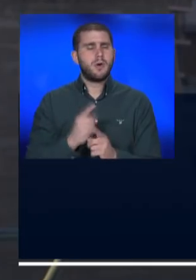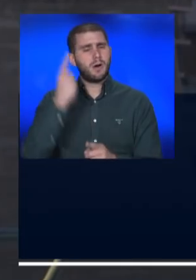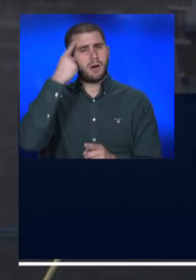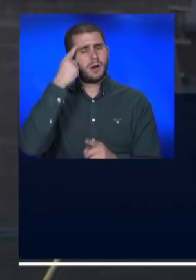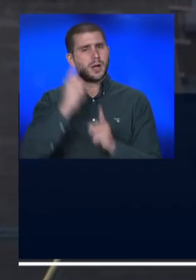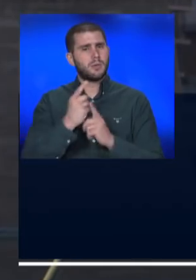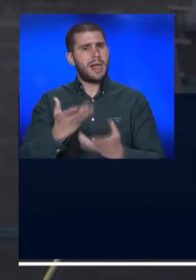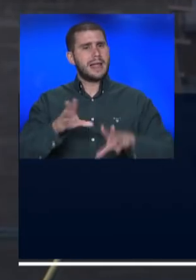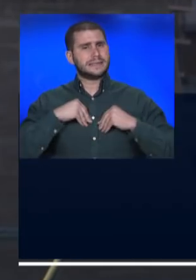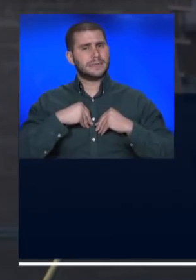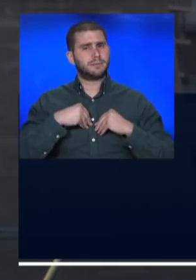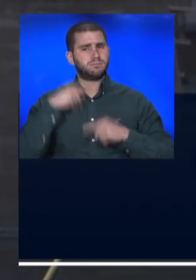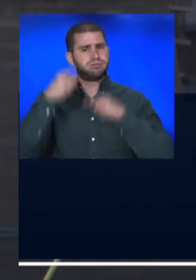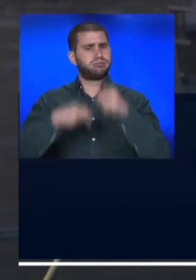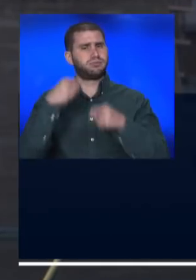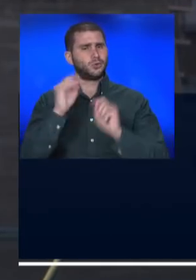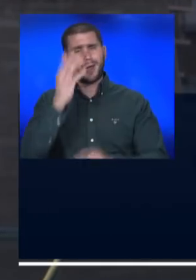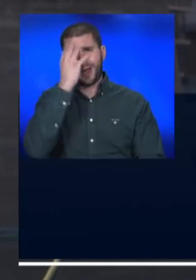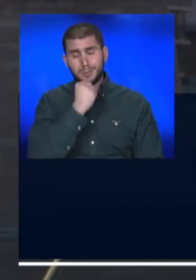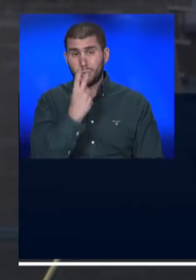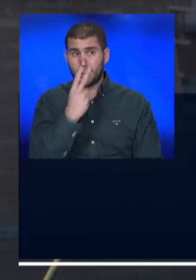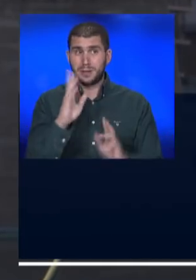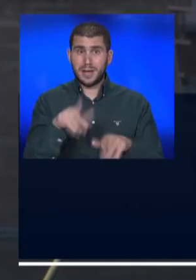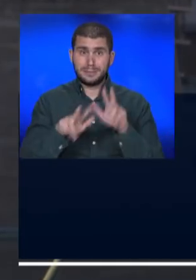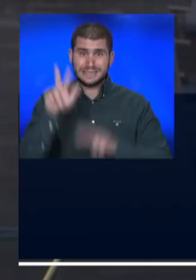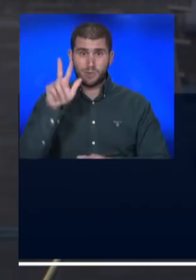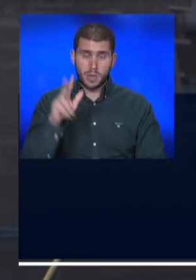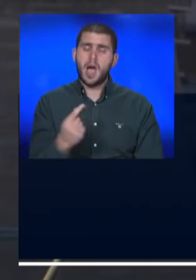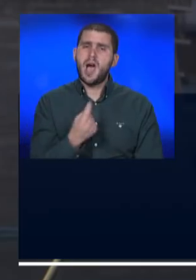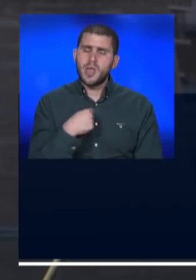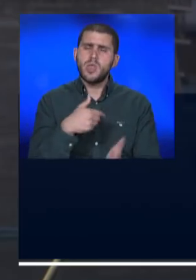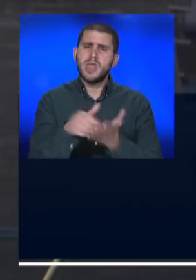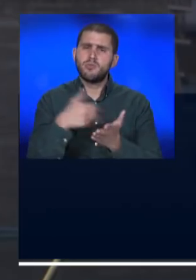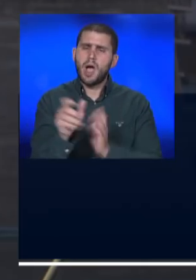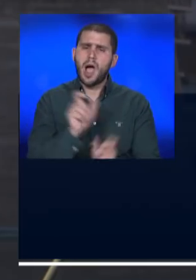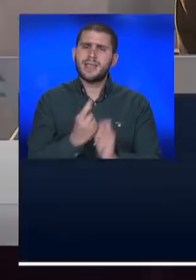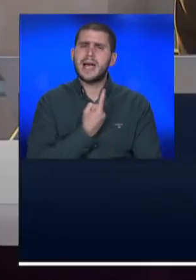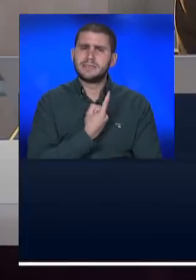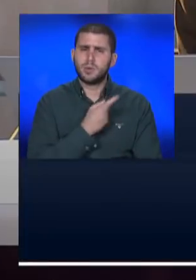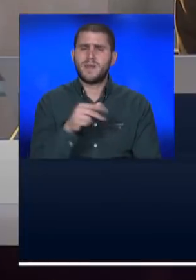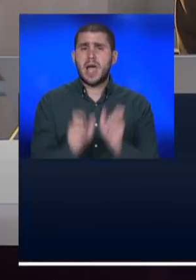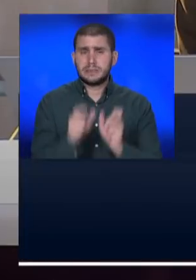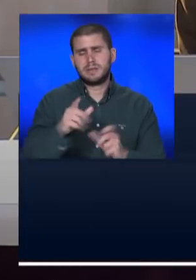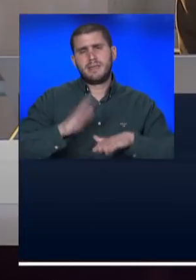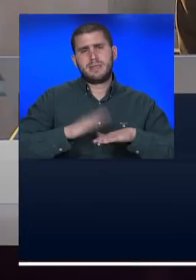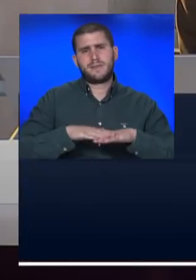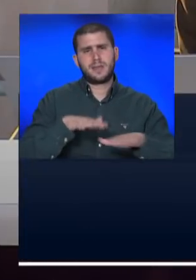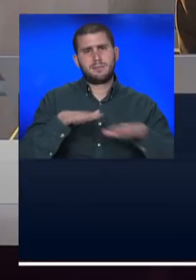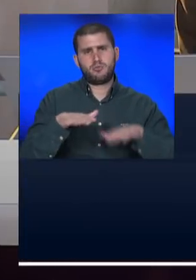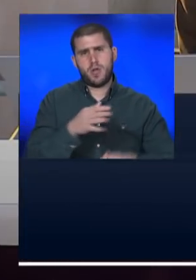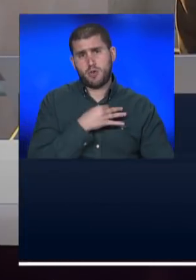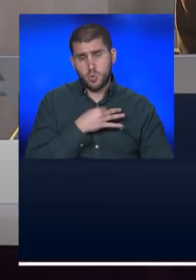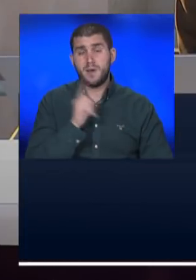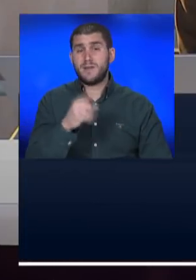פרועות מכיוון חמאס, ואנחנו רואים גם עכשיו מכיוון צפון. אנחנו נמשיך להגן על עצמנו, להגן על אזרחים, זה התפקיד של הממשלה, והחמאס צריך להבין את זה,